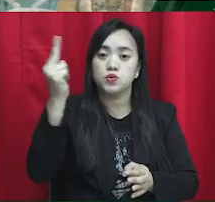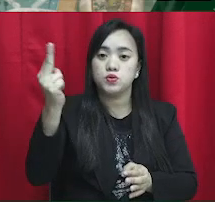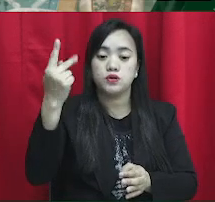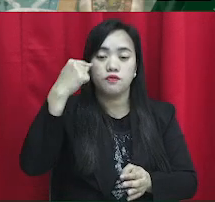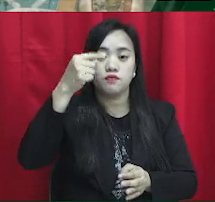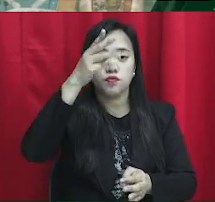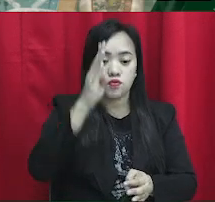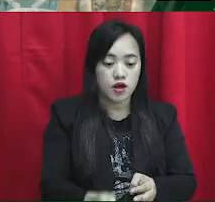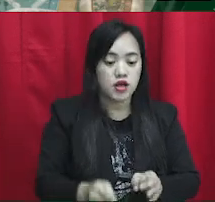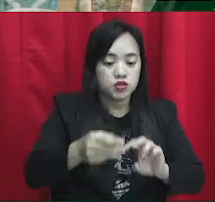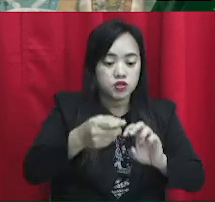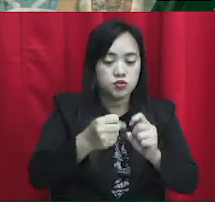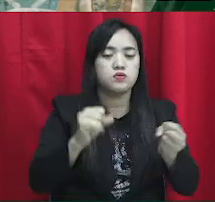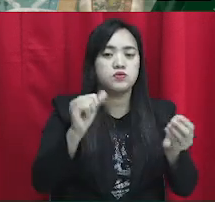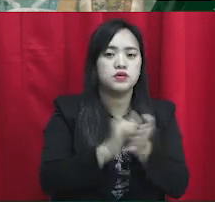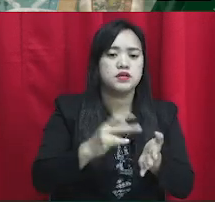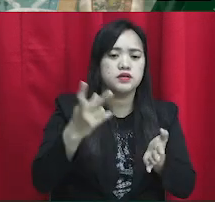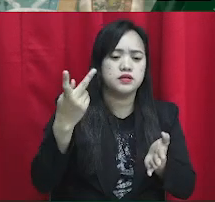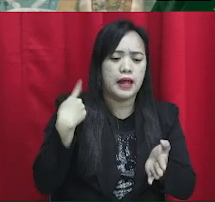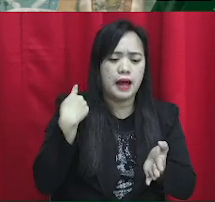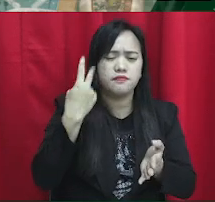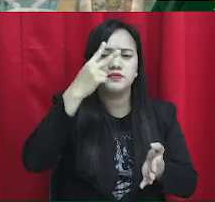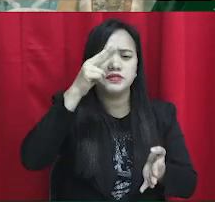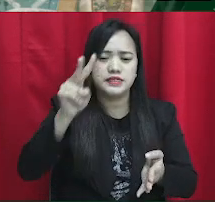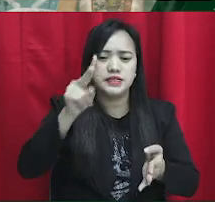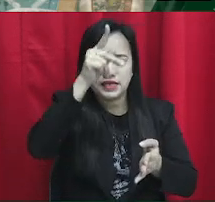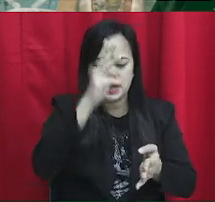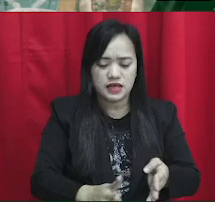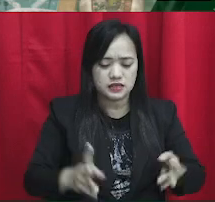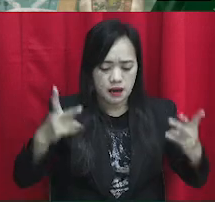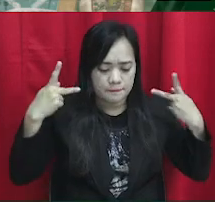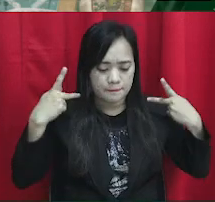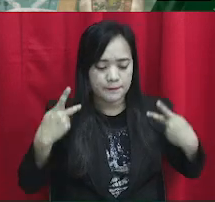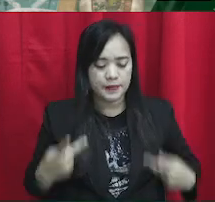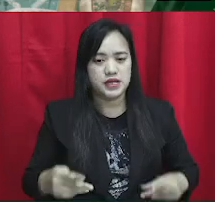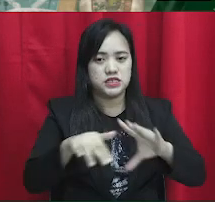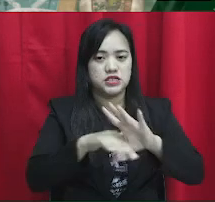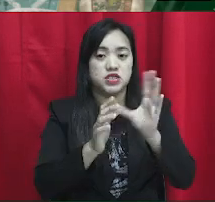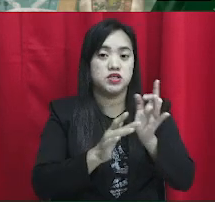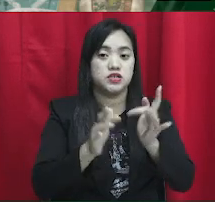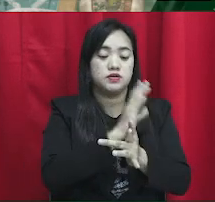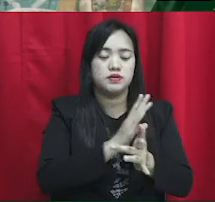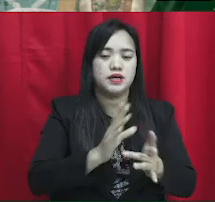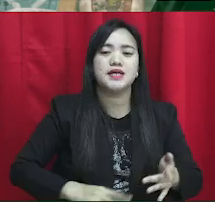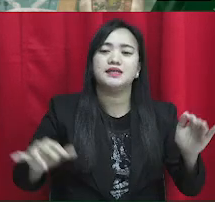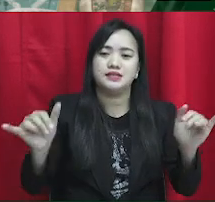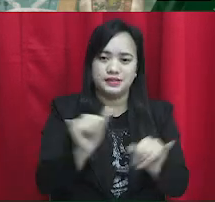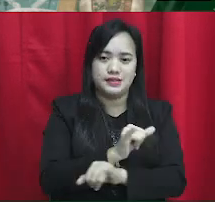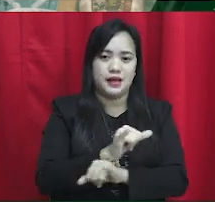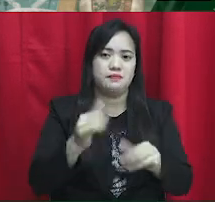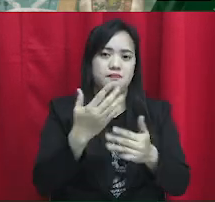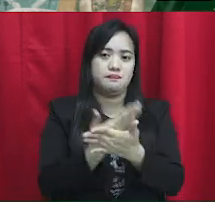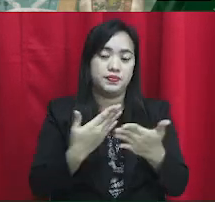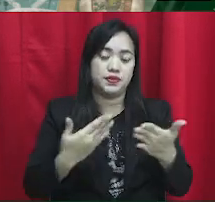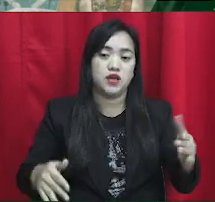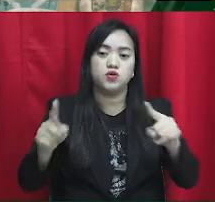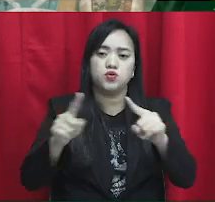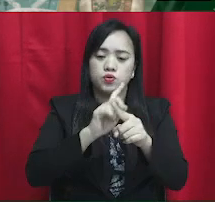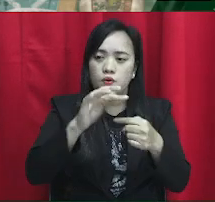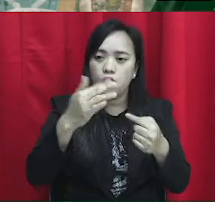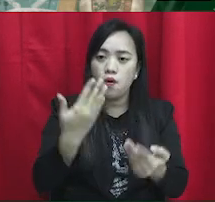para maging daluyan ng presensya ng Panginoon Hesus Kristo na mapunta sa tao, the same thing din po sa inyo pong mga